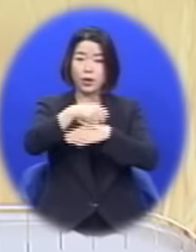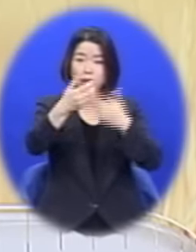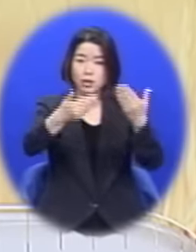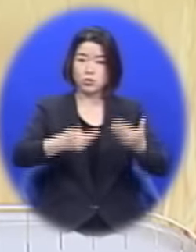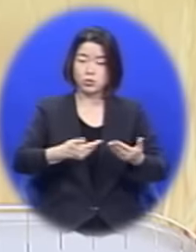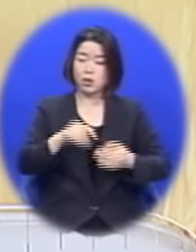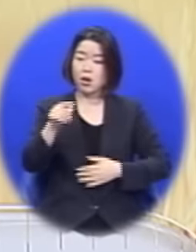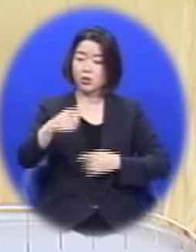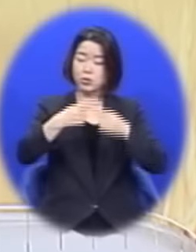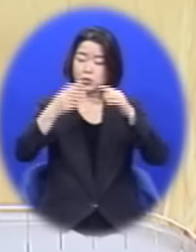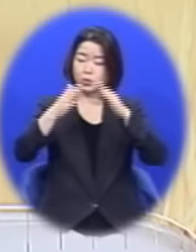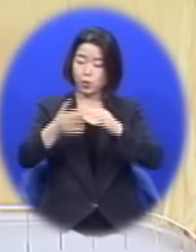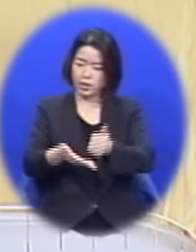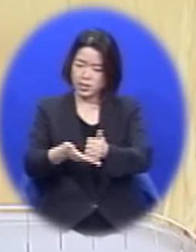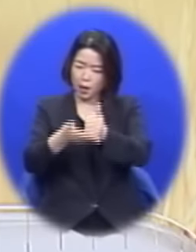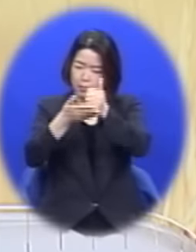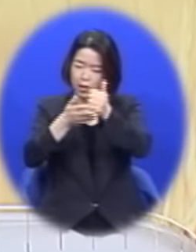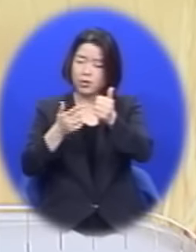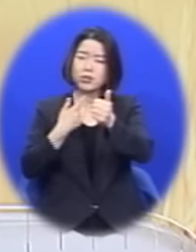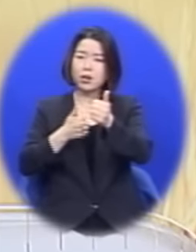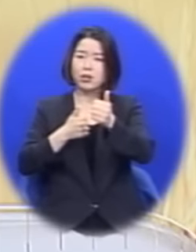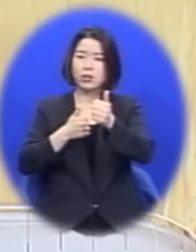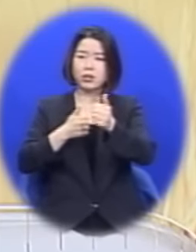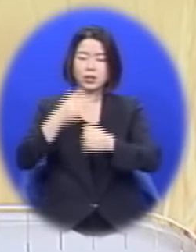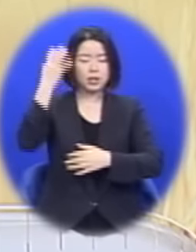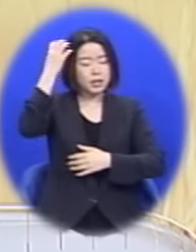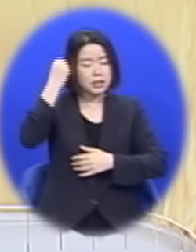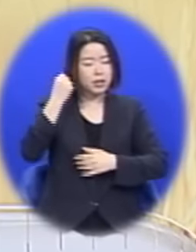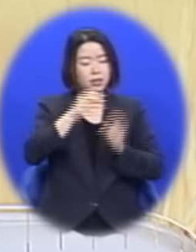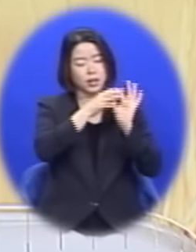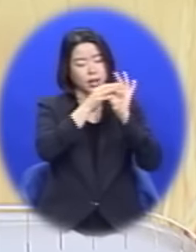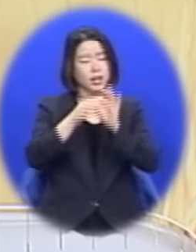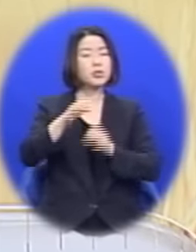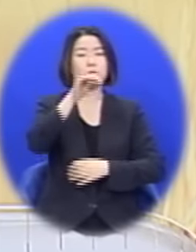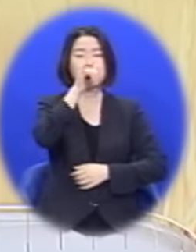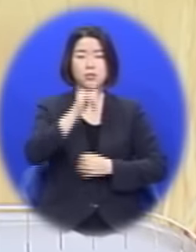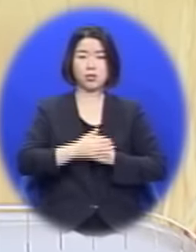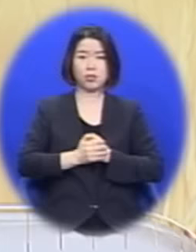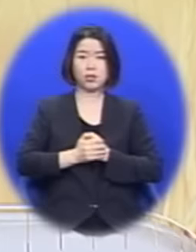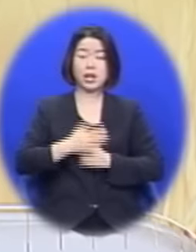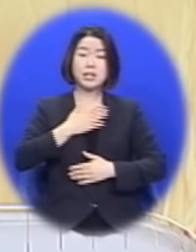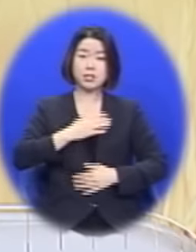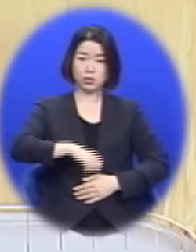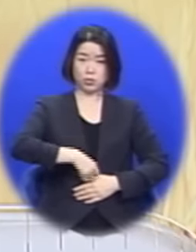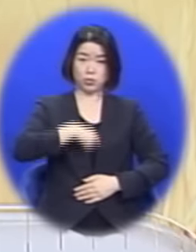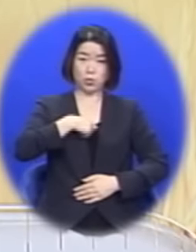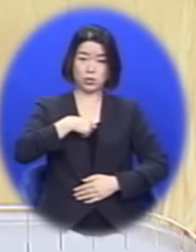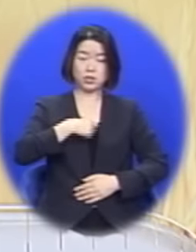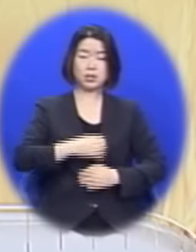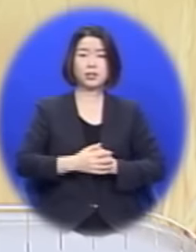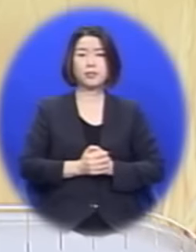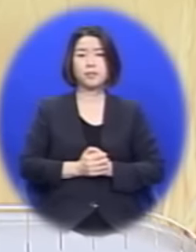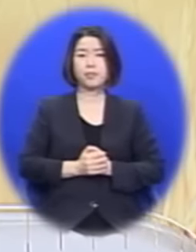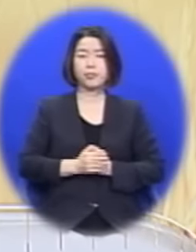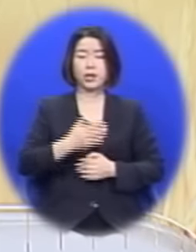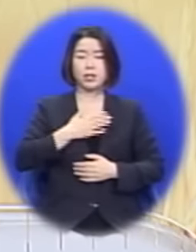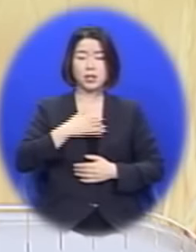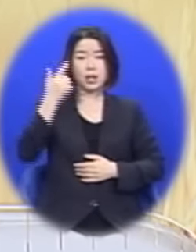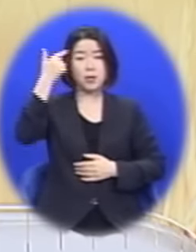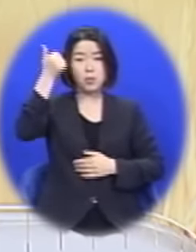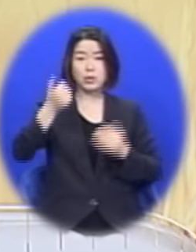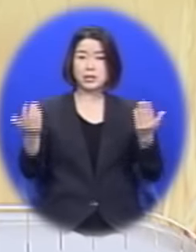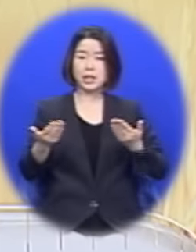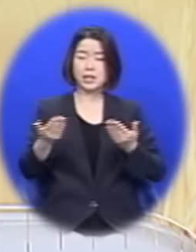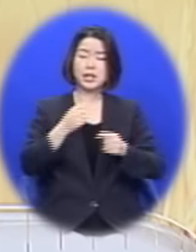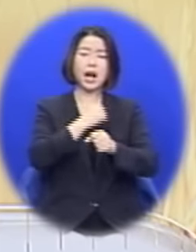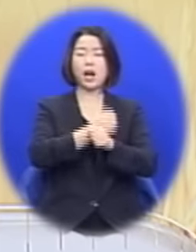그 교회 가서 섬겼던 그때 생각을 계속하게 하십니다. 저는 솔직히 제가 목회를 더 할